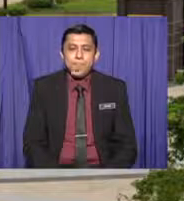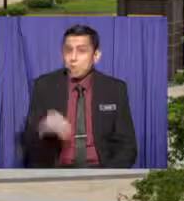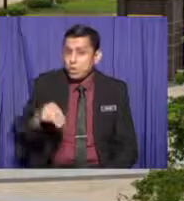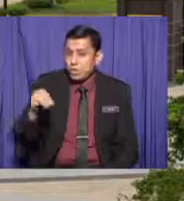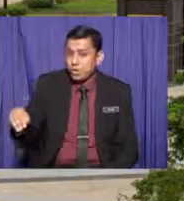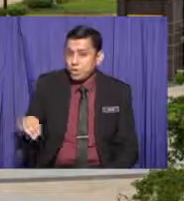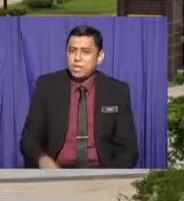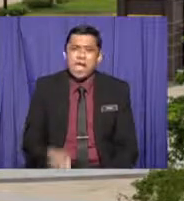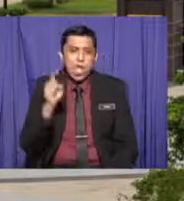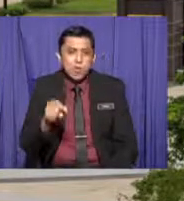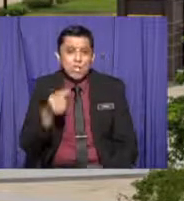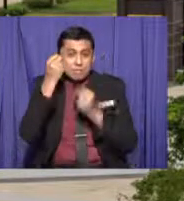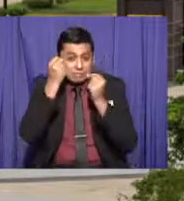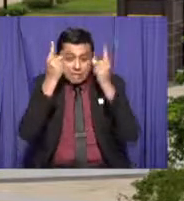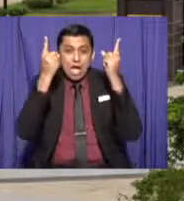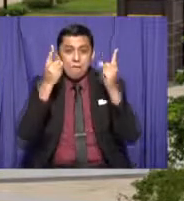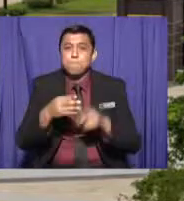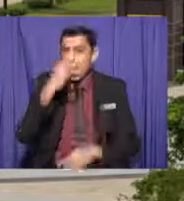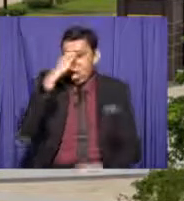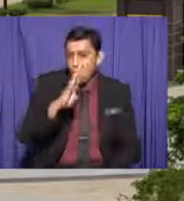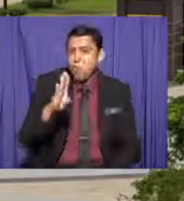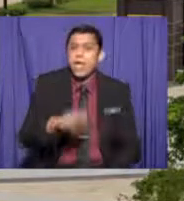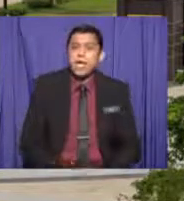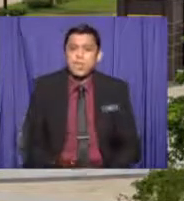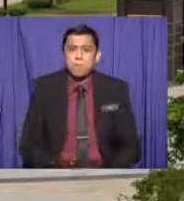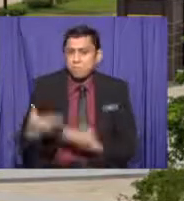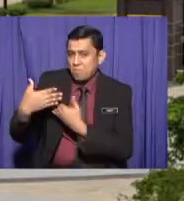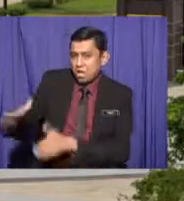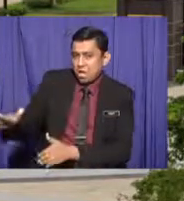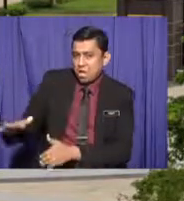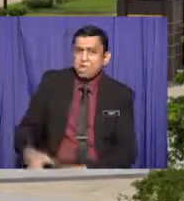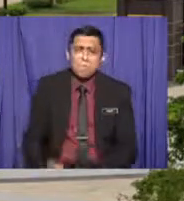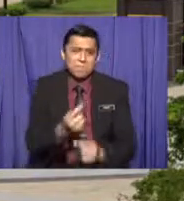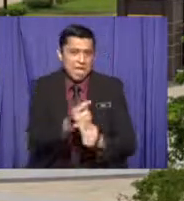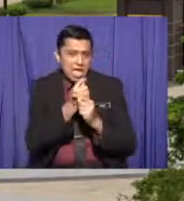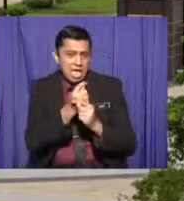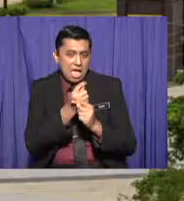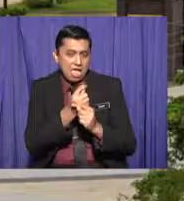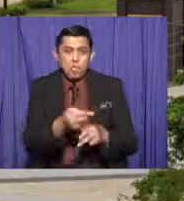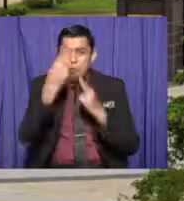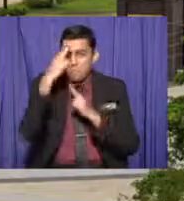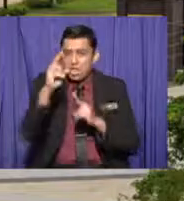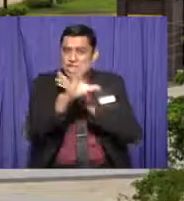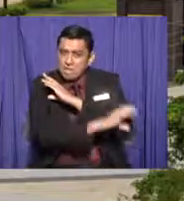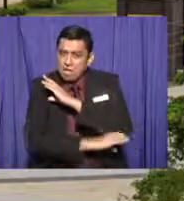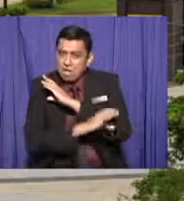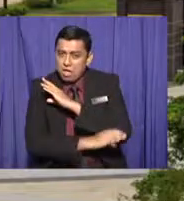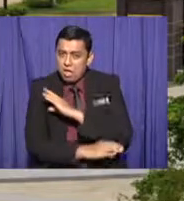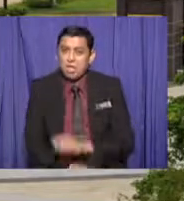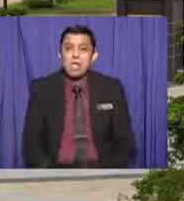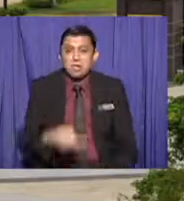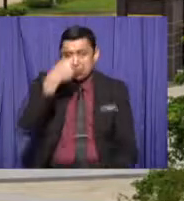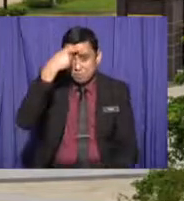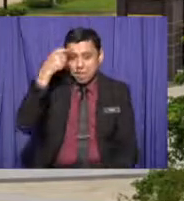Murid-murid harus sedar bahawa pengabaian dalam mempertahankan kedaulatan negara akan